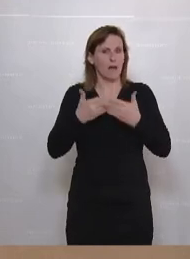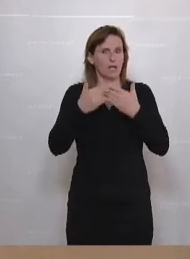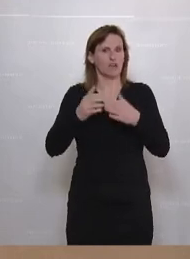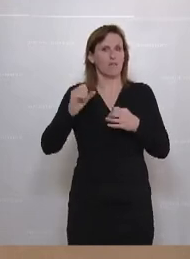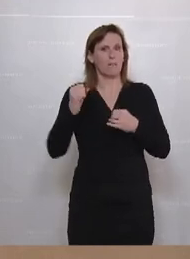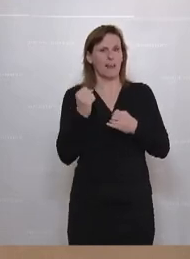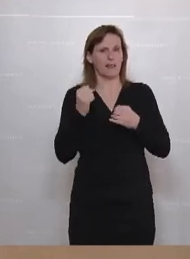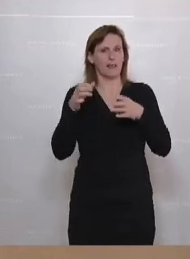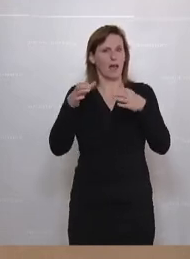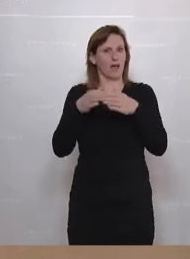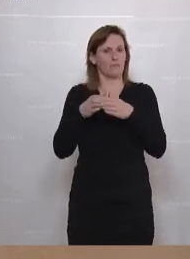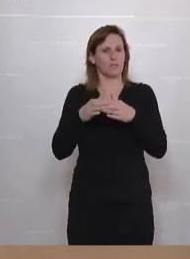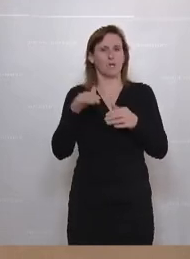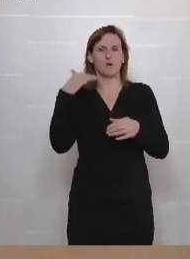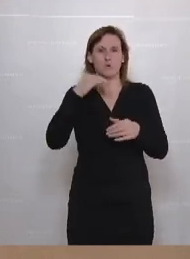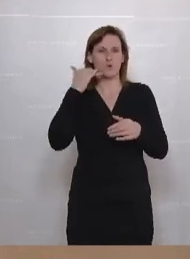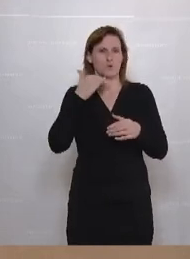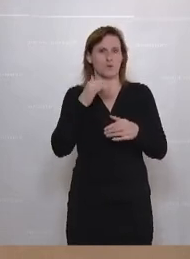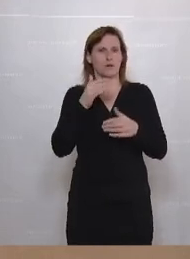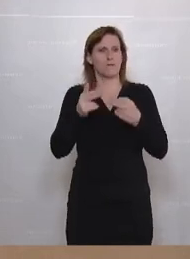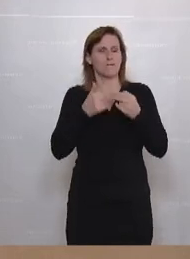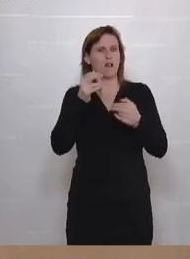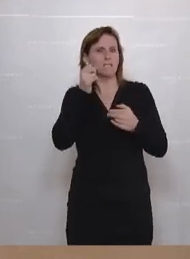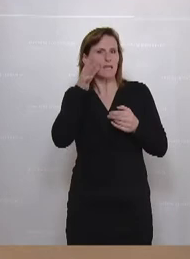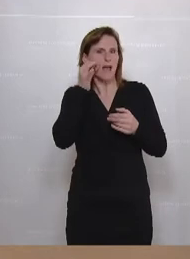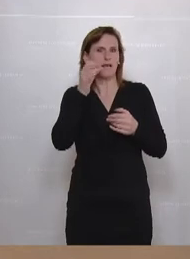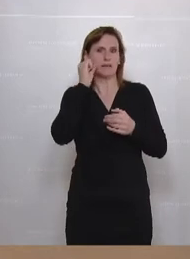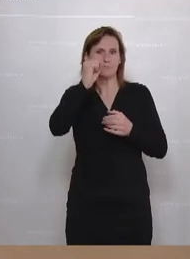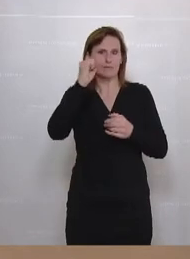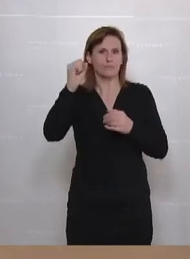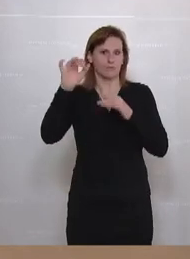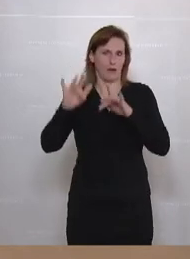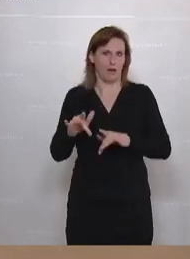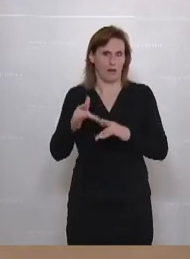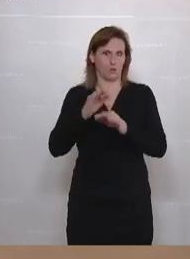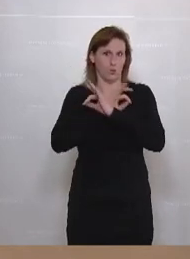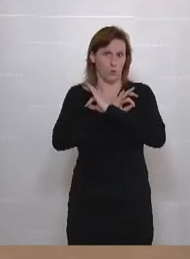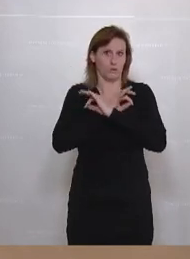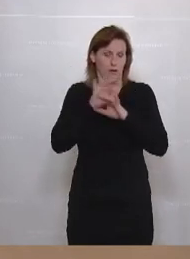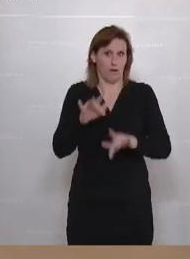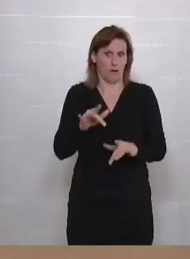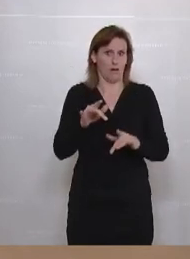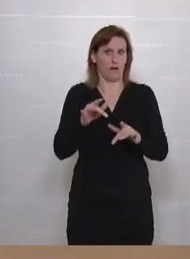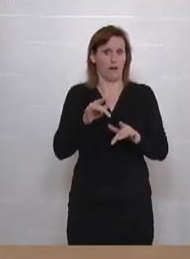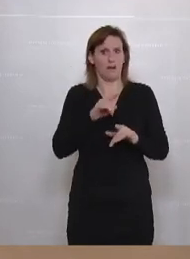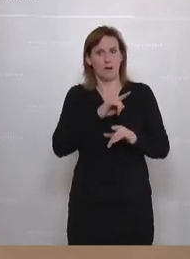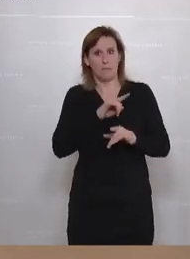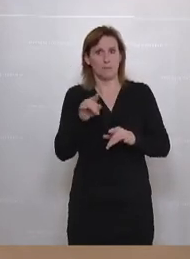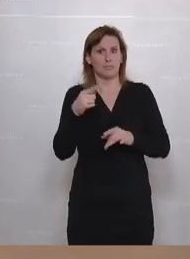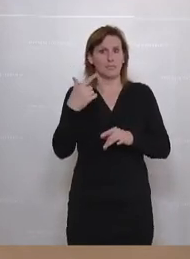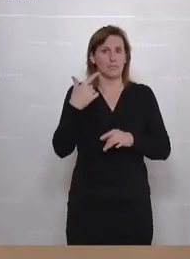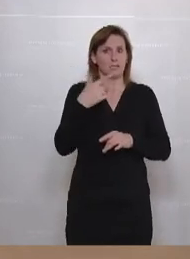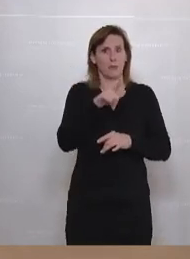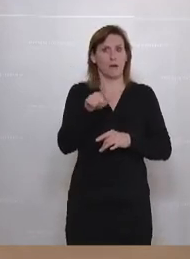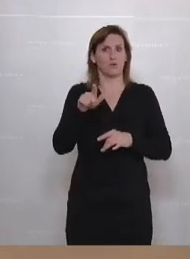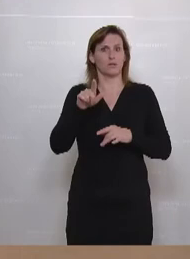Militärjunta enorm hoch ist. Es sind da fast täglich Todesopfer zu bedauern. Bisher mindestens